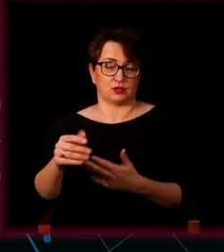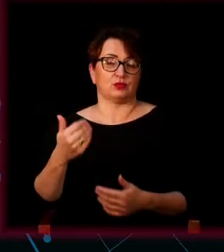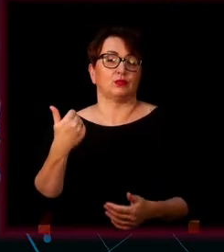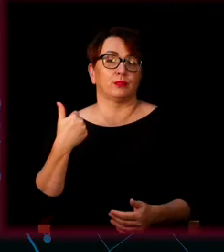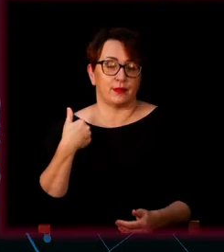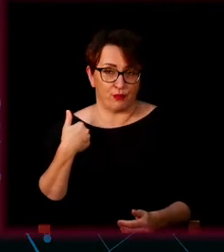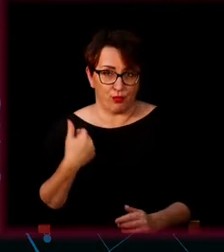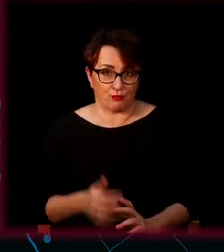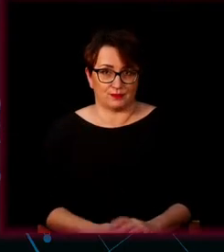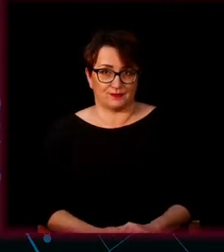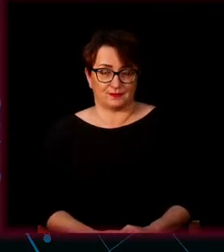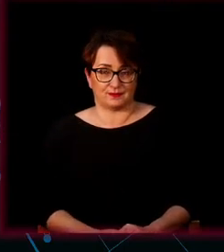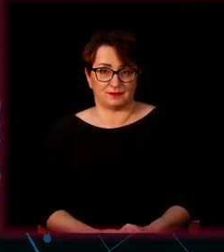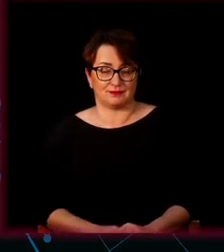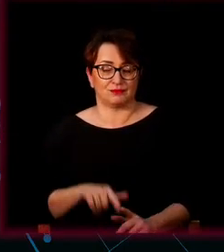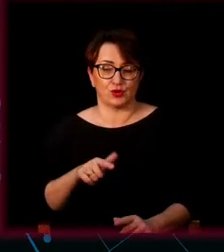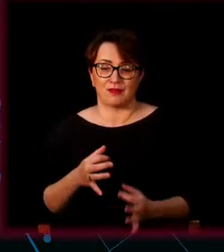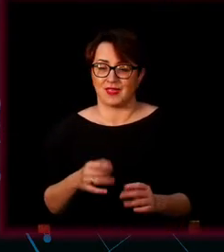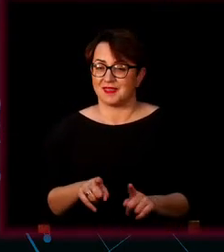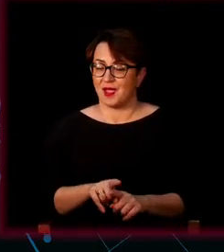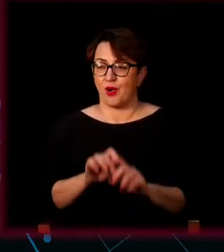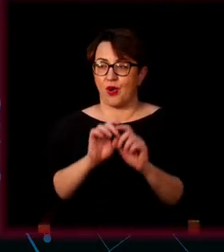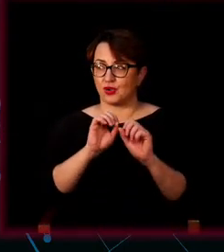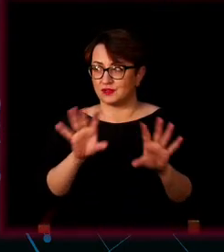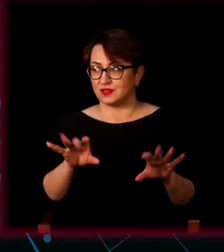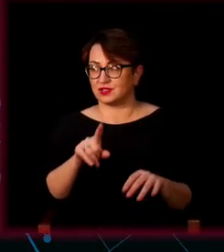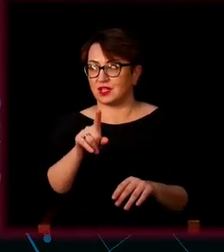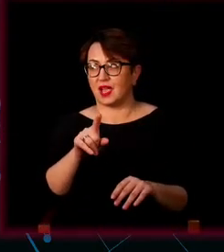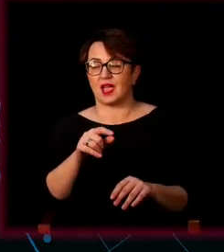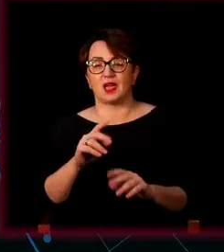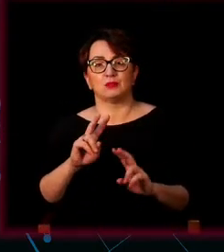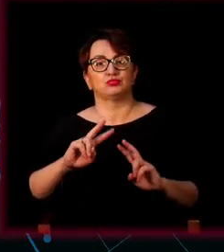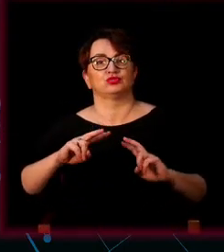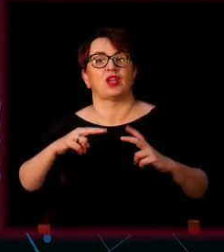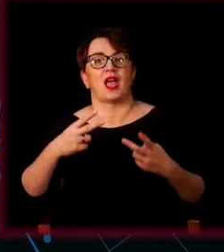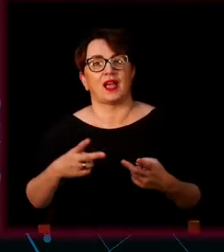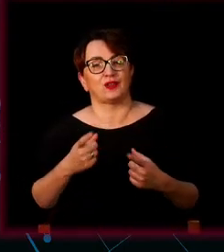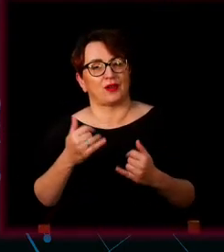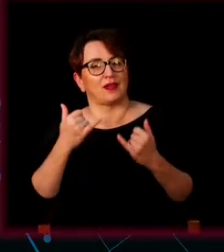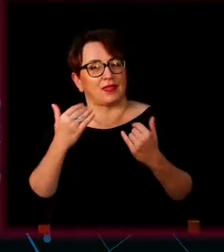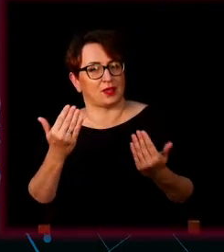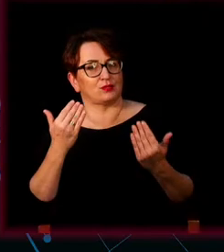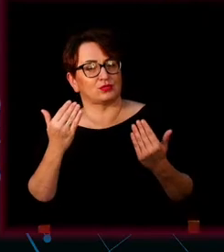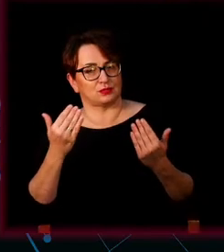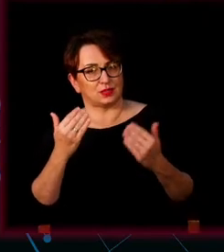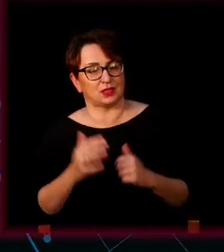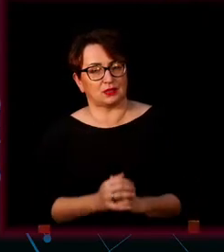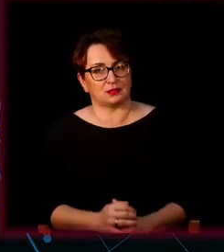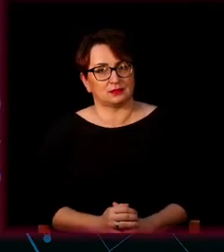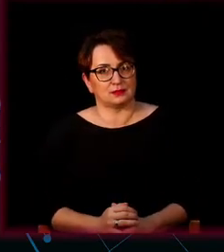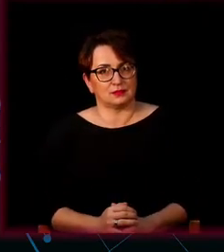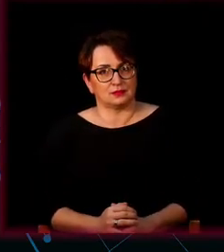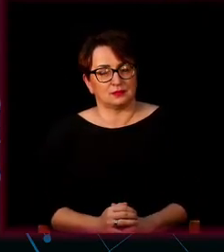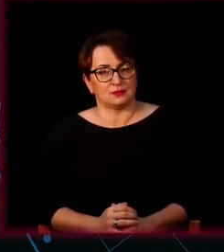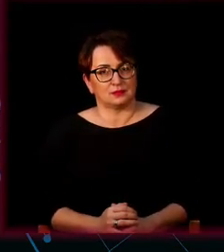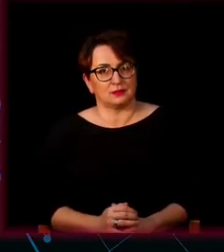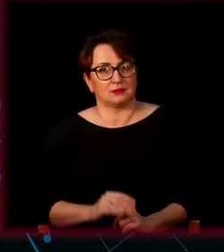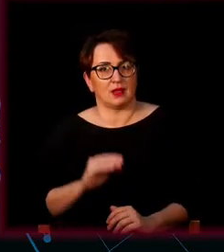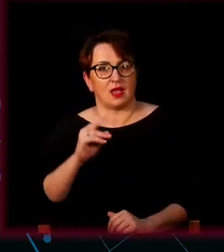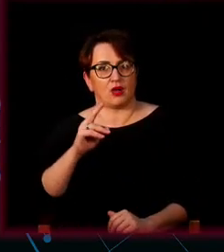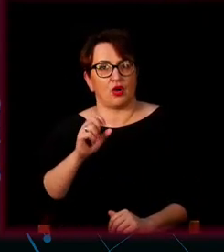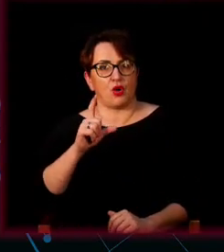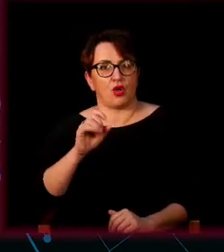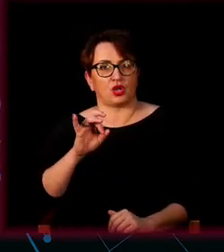tu też oczywiście dzisiaj zupełnie inaczej rezonujący taki przekaz w pewnym sensie, znaczy w pewnym sensie, tylko bardzo